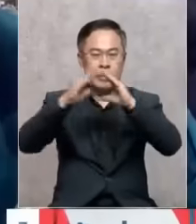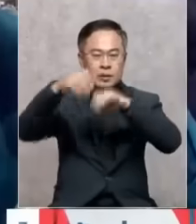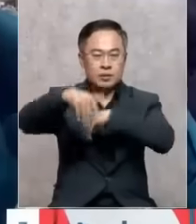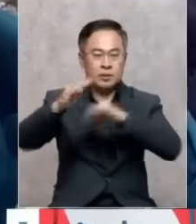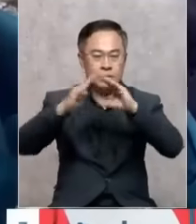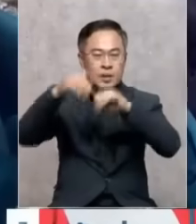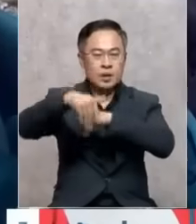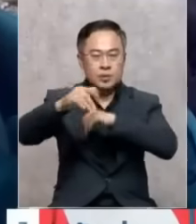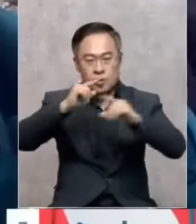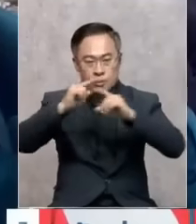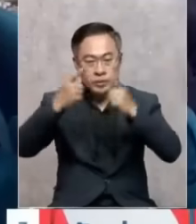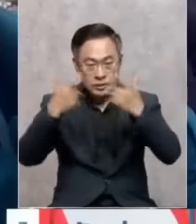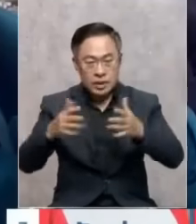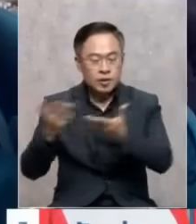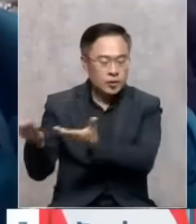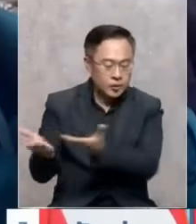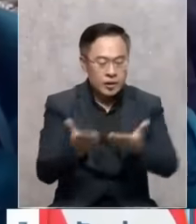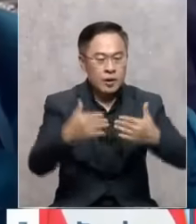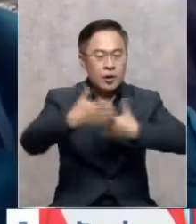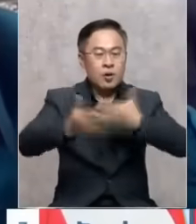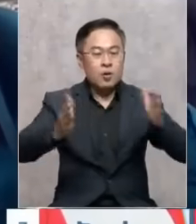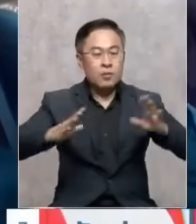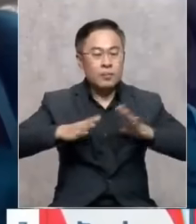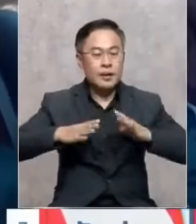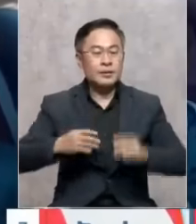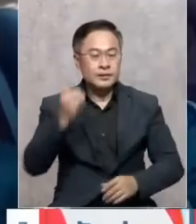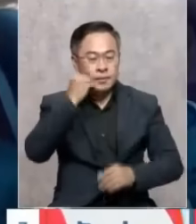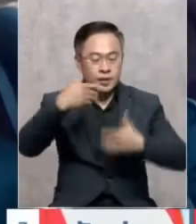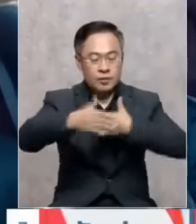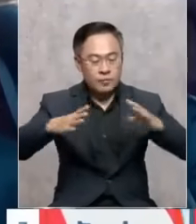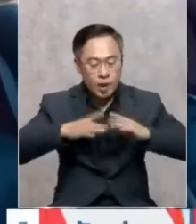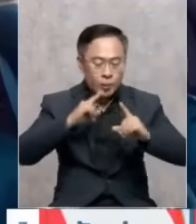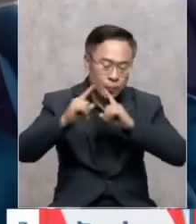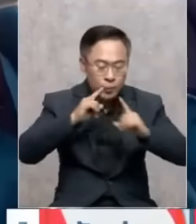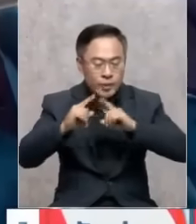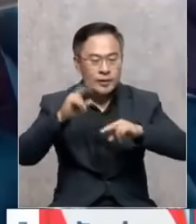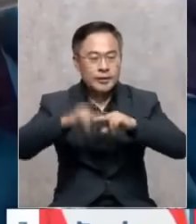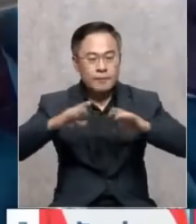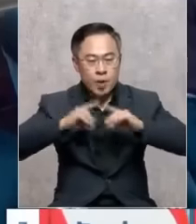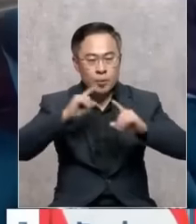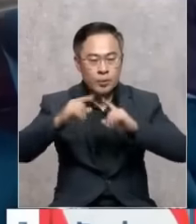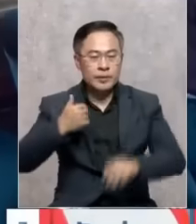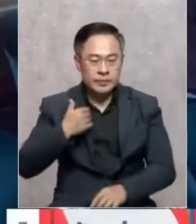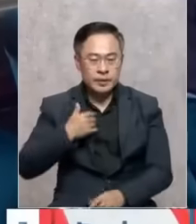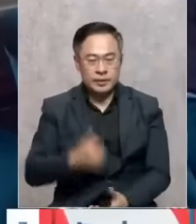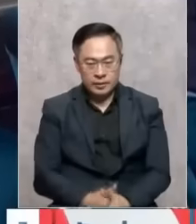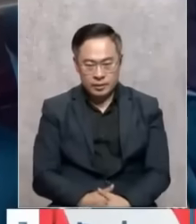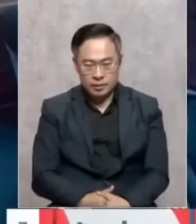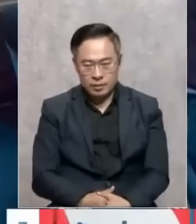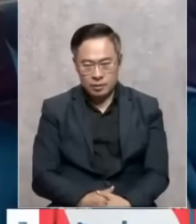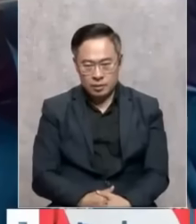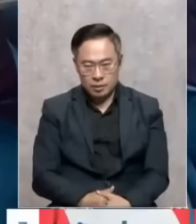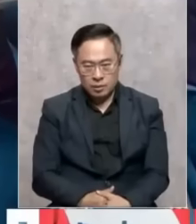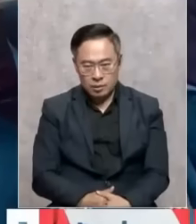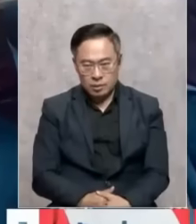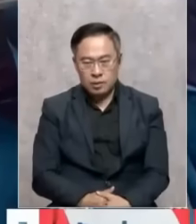แชะแชะแชะแช ะ จากนั้นก็เข้าไปในบ้านสุวรรณทัศน์นะคะก็ไปหารือกันเป็นการภายในระหว่างการหารือกับ